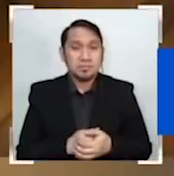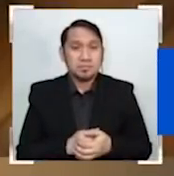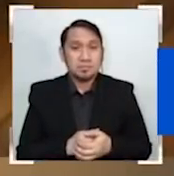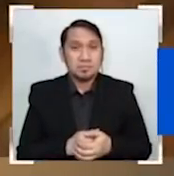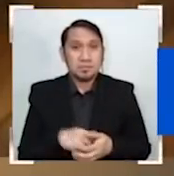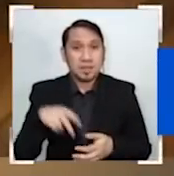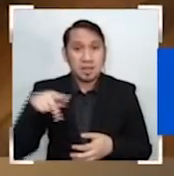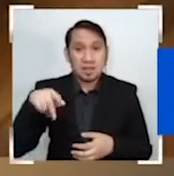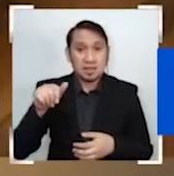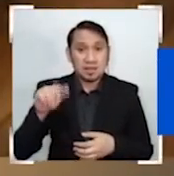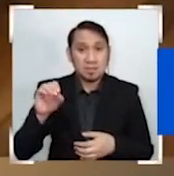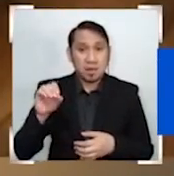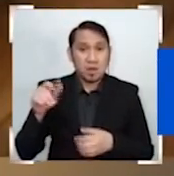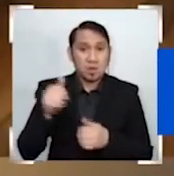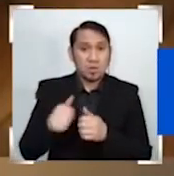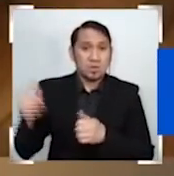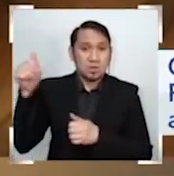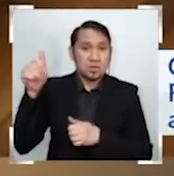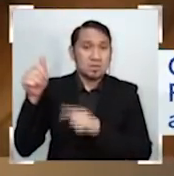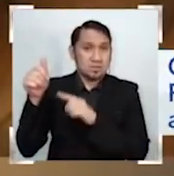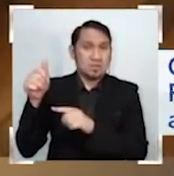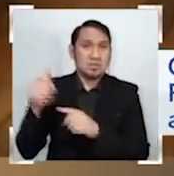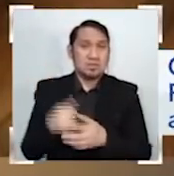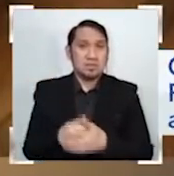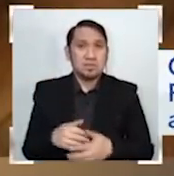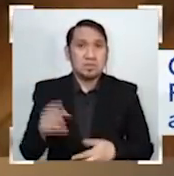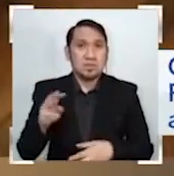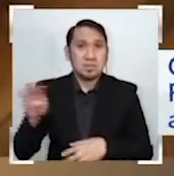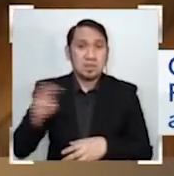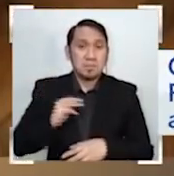Acosta, miyembro ng administrasyon,